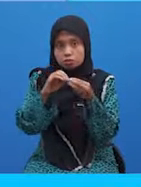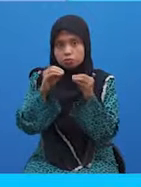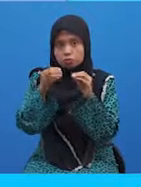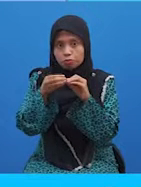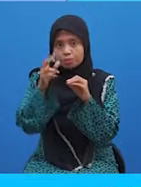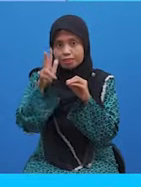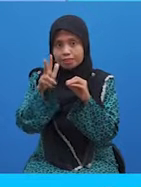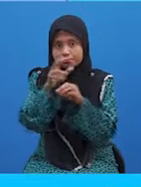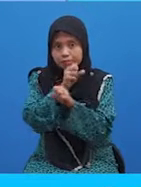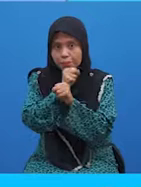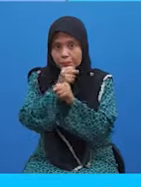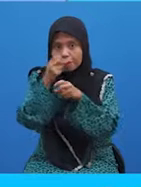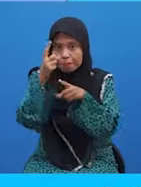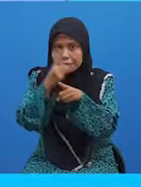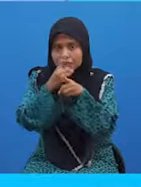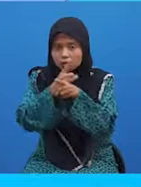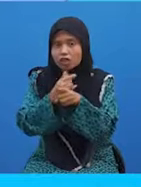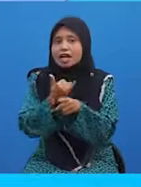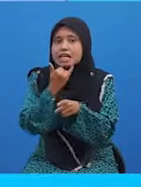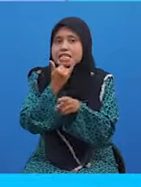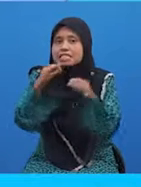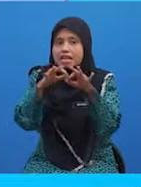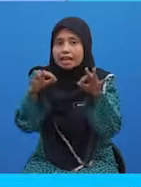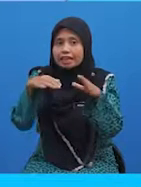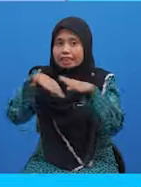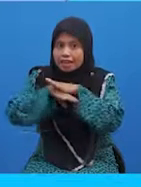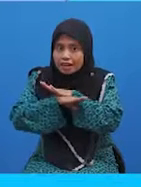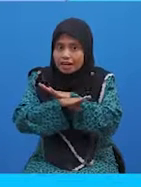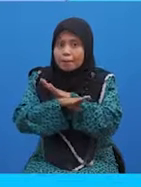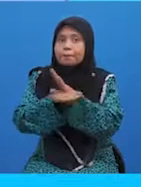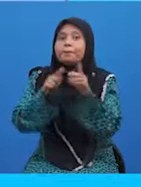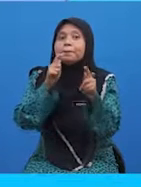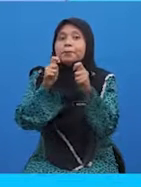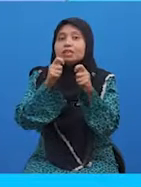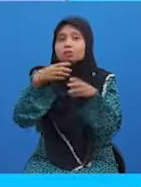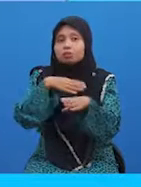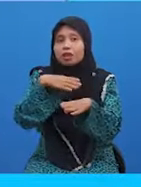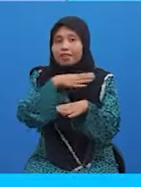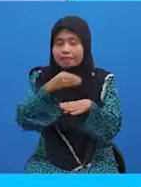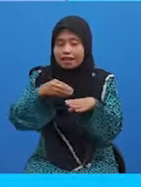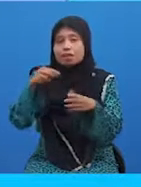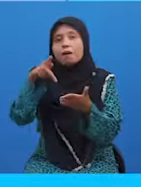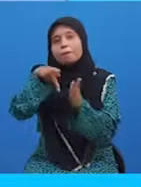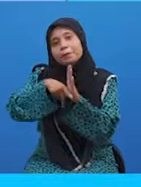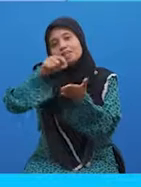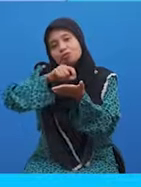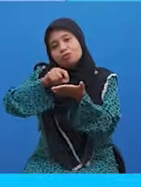pelajar dapat membetulkan kesalahan ayat dalam pertuturan dan penulisan.